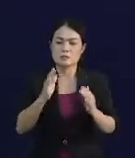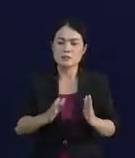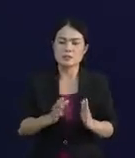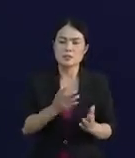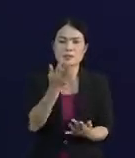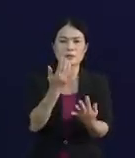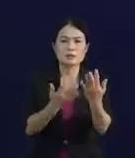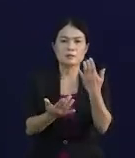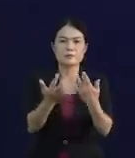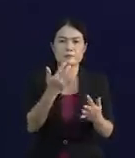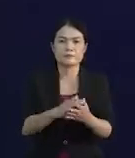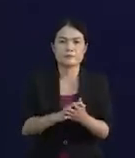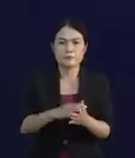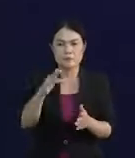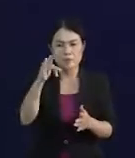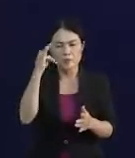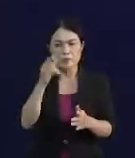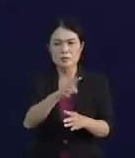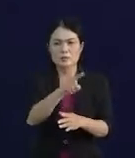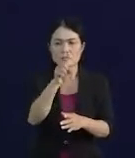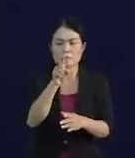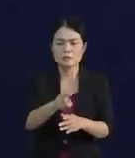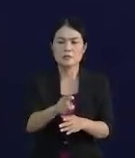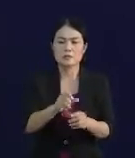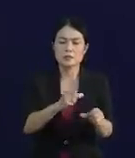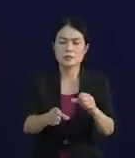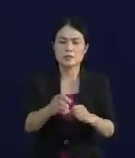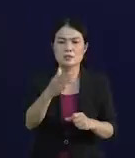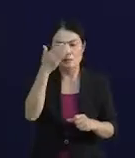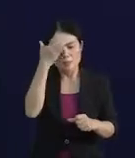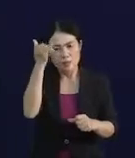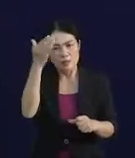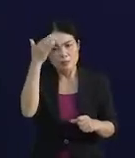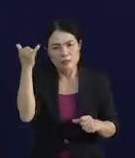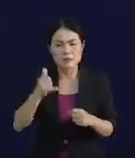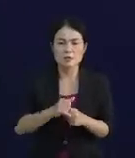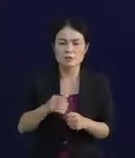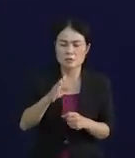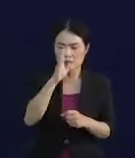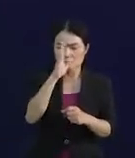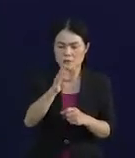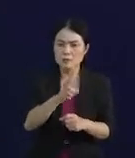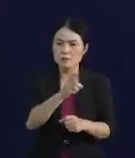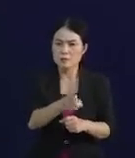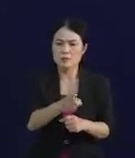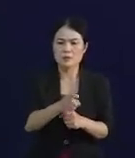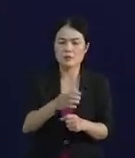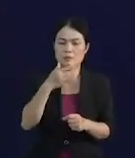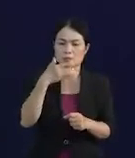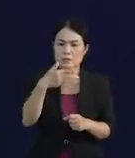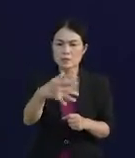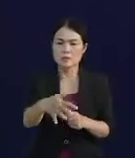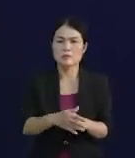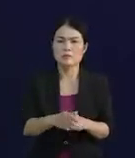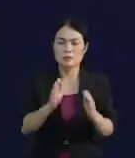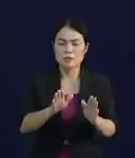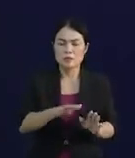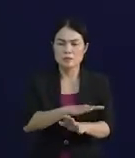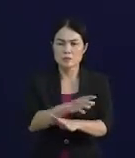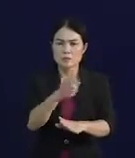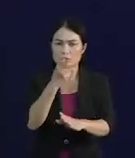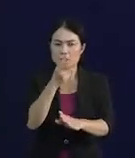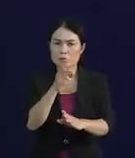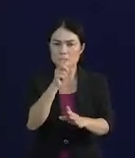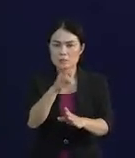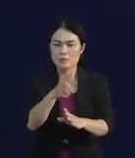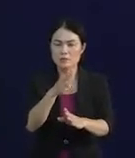อดวรรณุสูมันต่อให้ตาไว้ให้ตาไว้ลูกตาบานจังออลเตยสะหมดเนี่ยสก๊อตเมื่อตาม